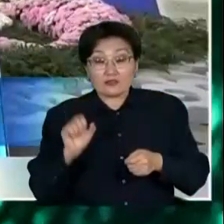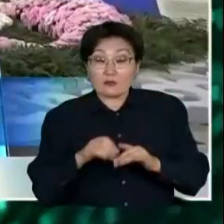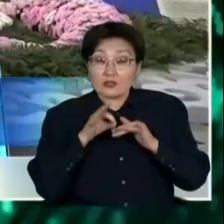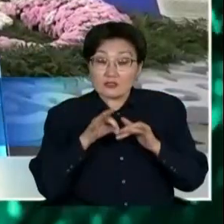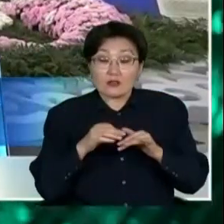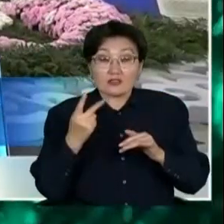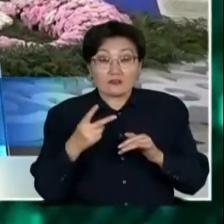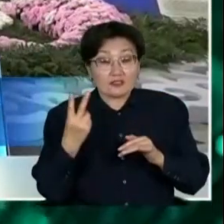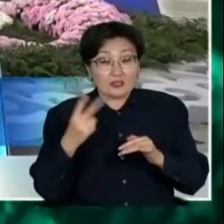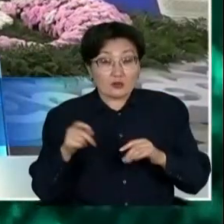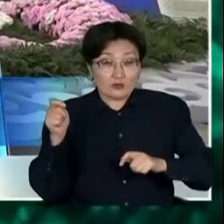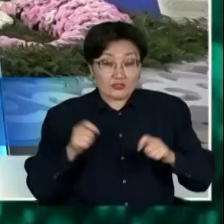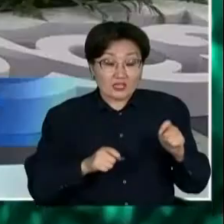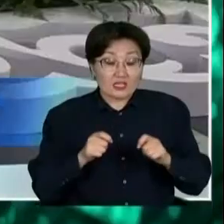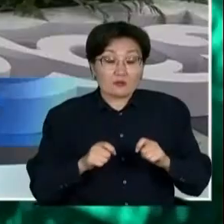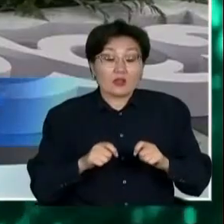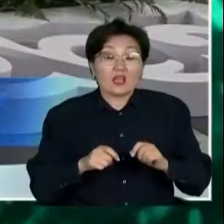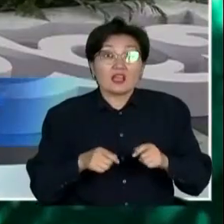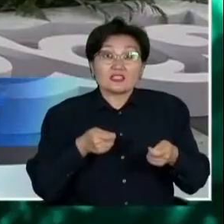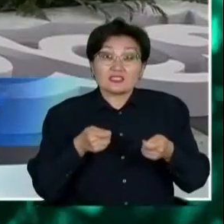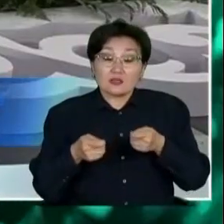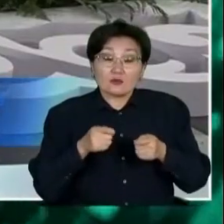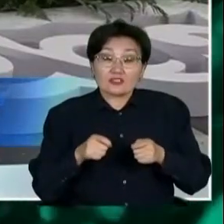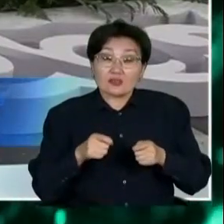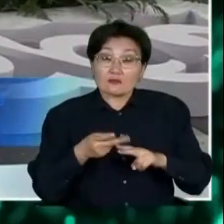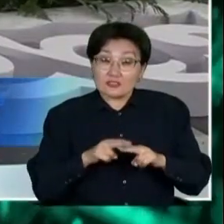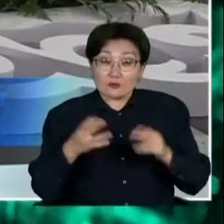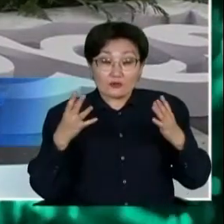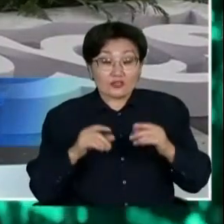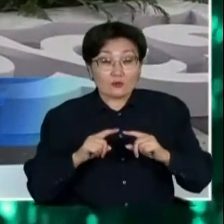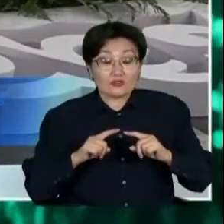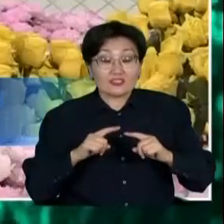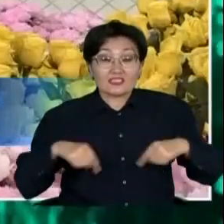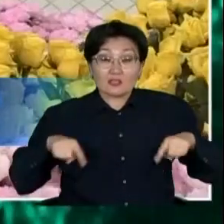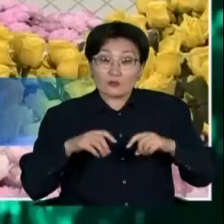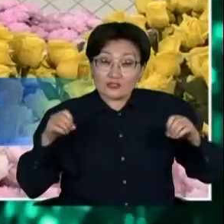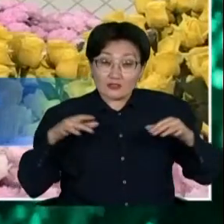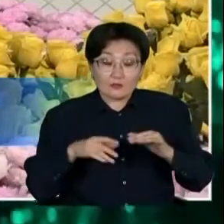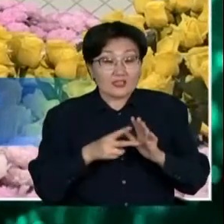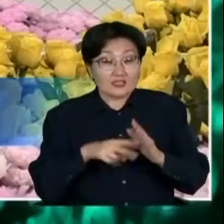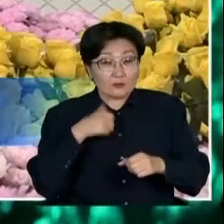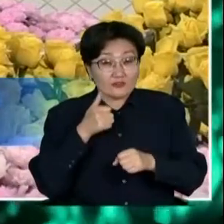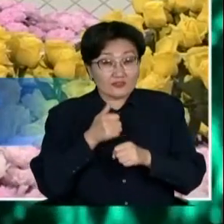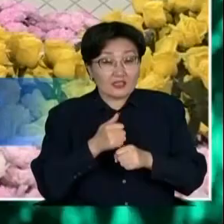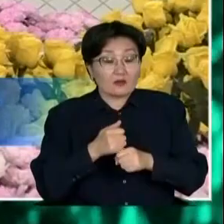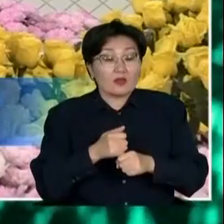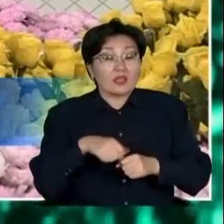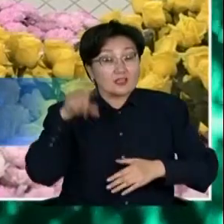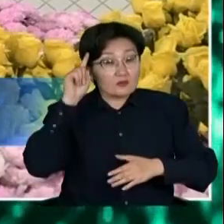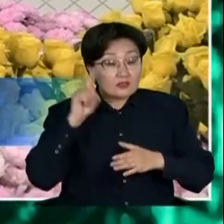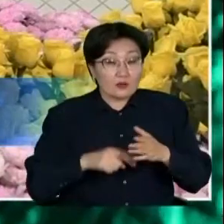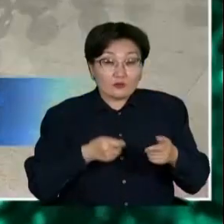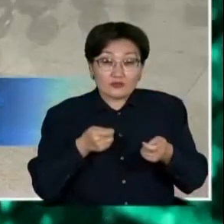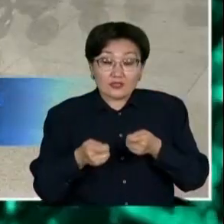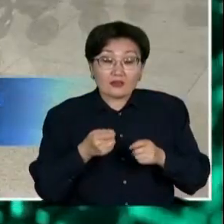проходит 22-е заседание секретариата съезда. В этот раз за круглым столом собрались 7 основных конфессий, которые